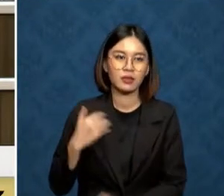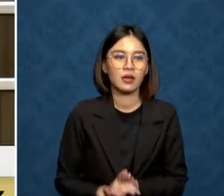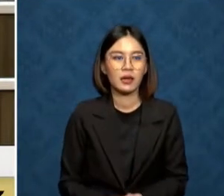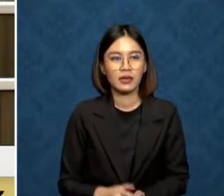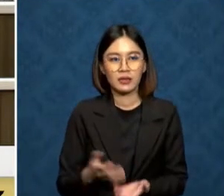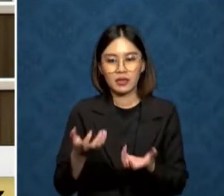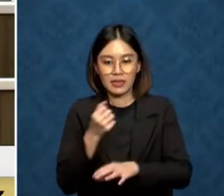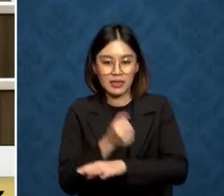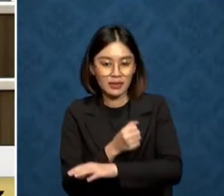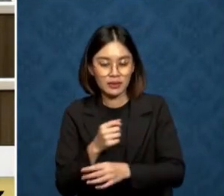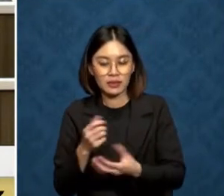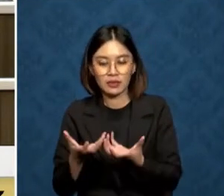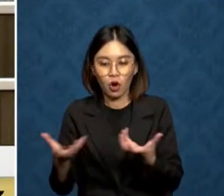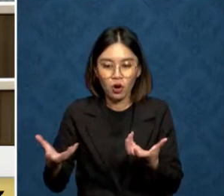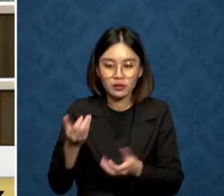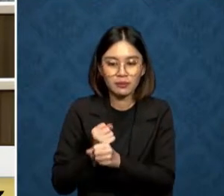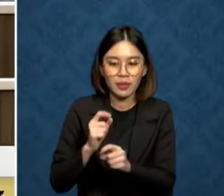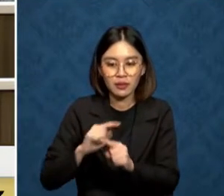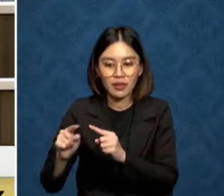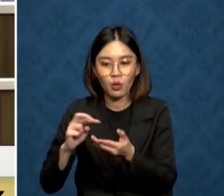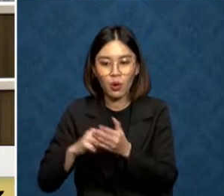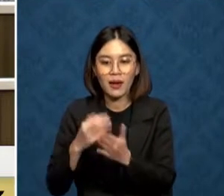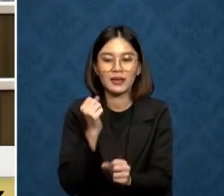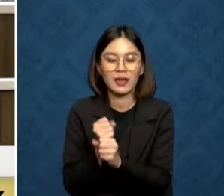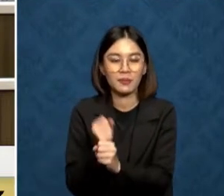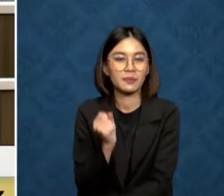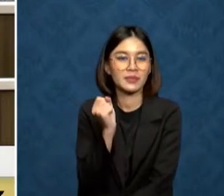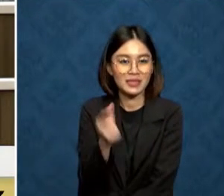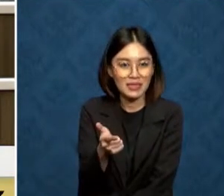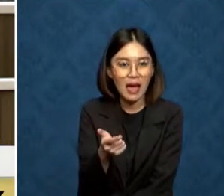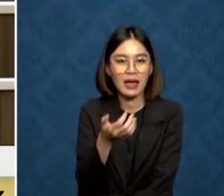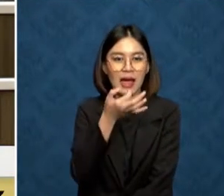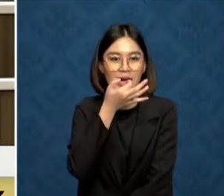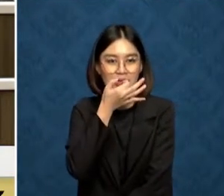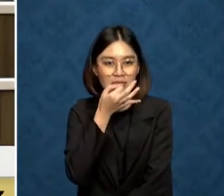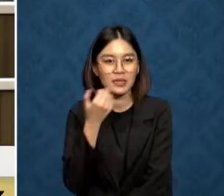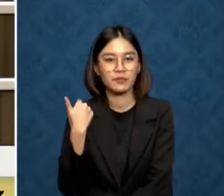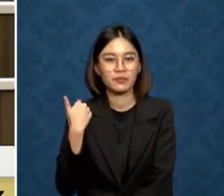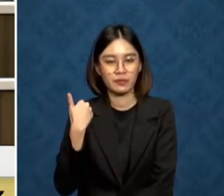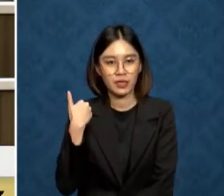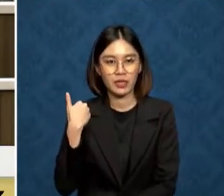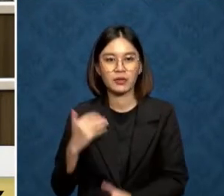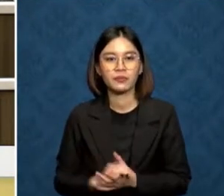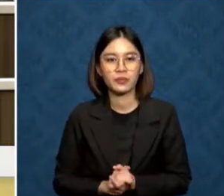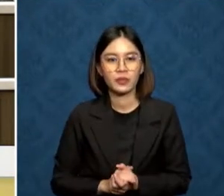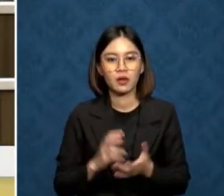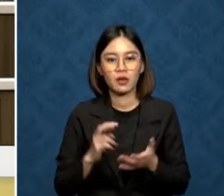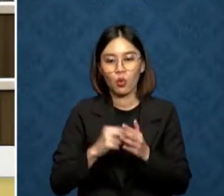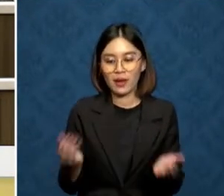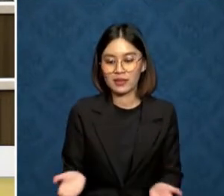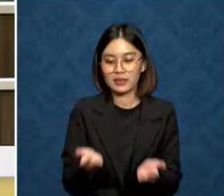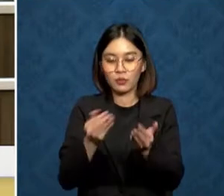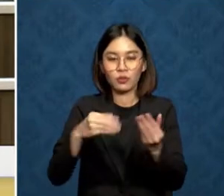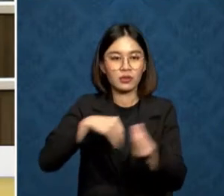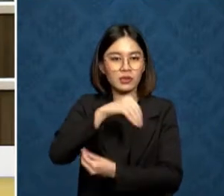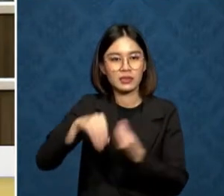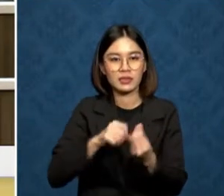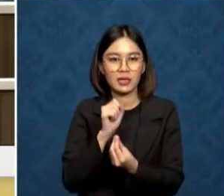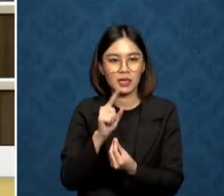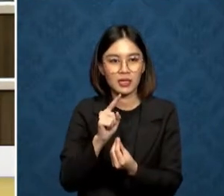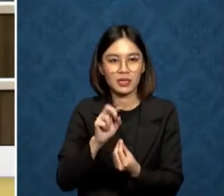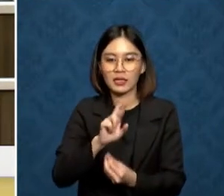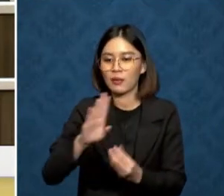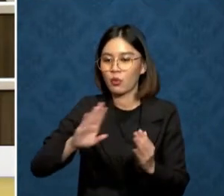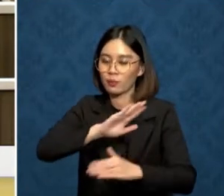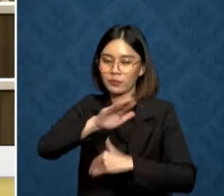ารผลิตทสงขึ้ สิ่งที่เกิดข้คือการจ้างงานก็จะเพิ่มมากขึ้นครัเป็การกระตุ้นเศรษฐิจทั้ง